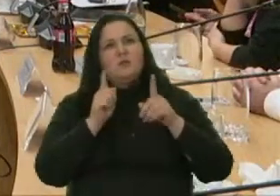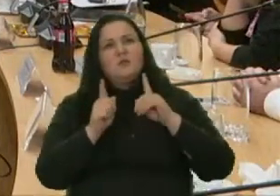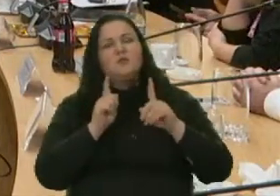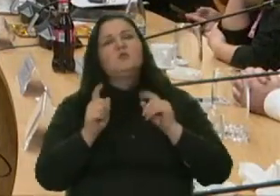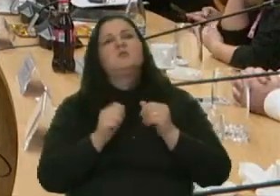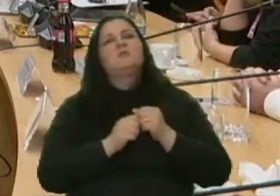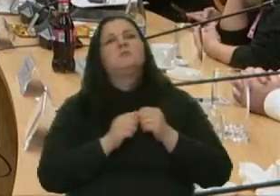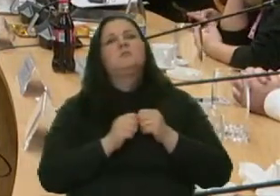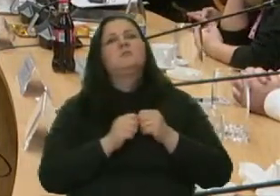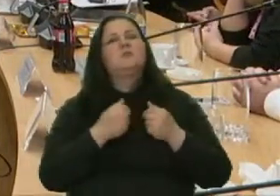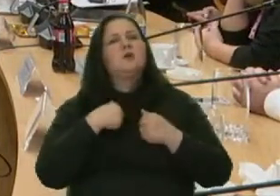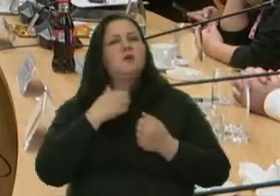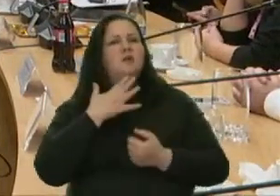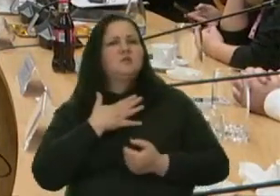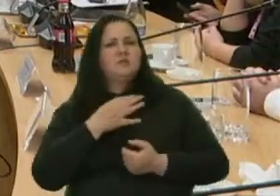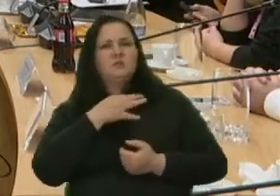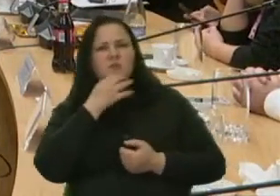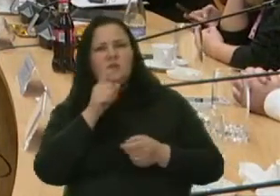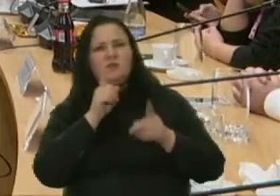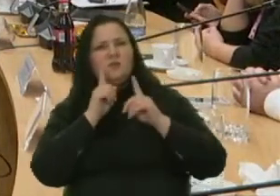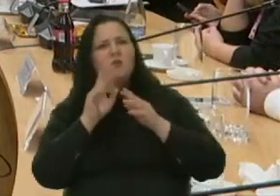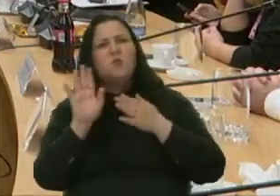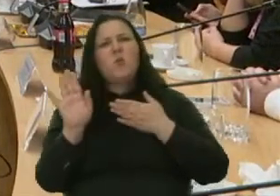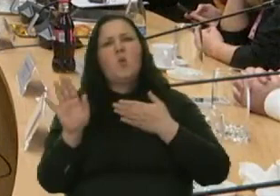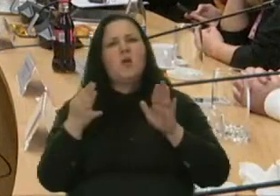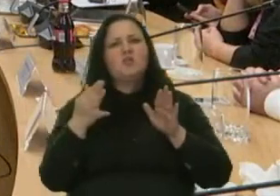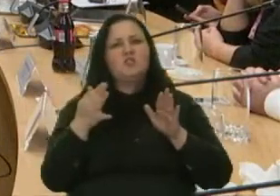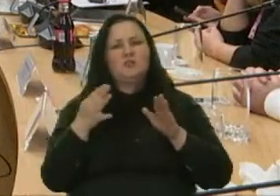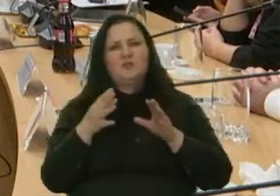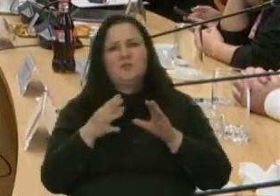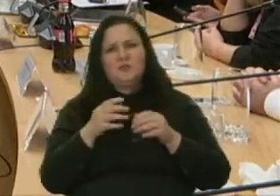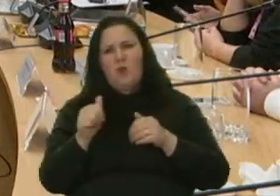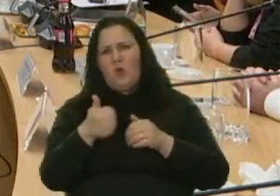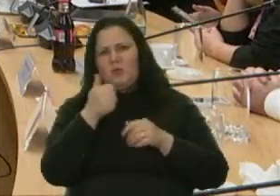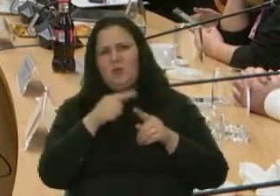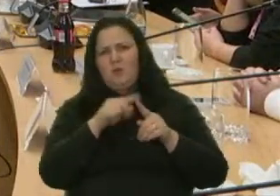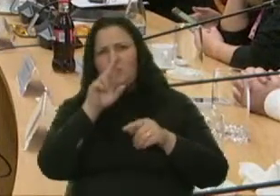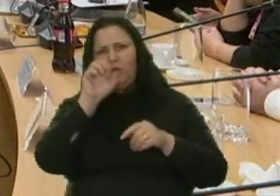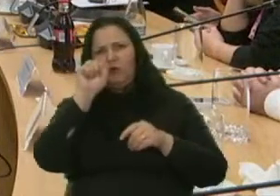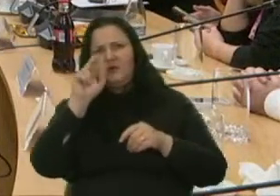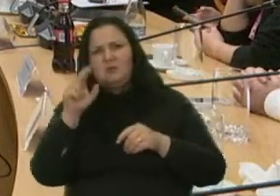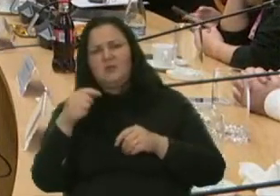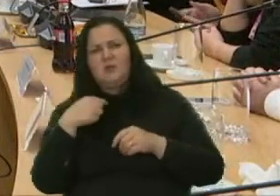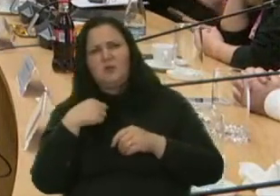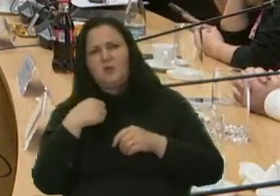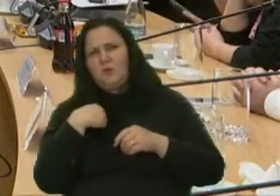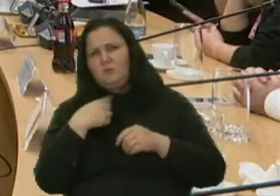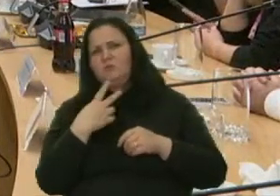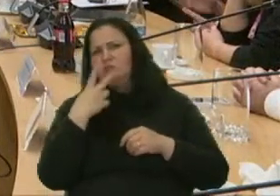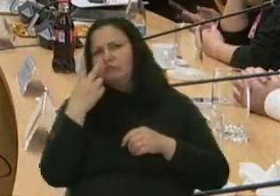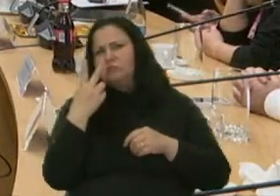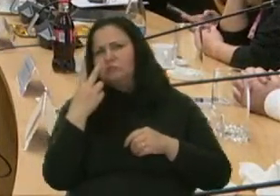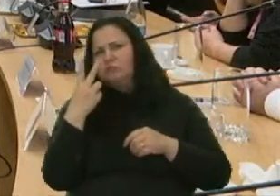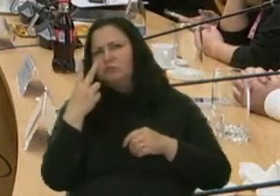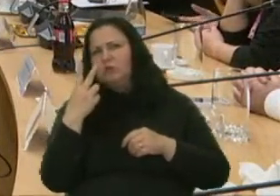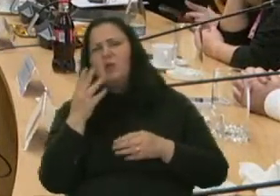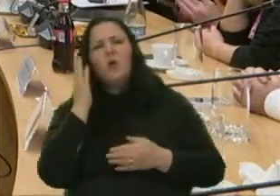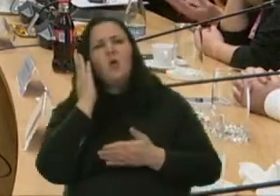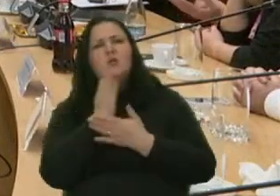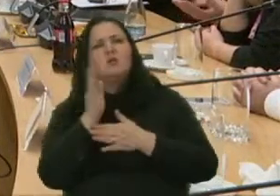discuția aș vrea să spun că discuția asta N a început odată cu usr ul noi reflectăm la Ordonanța asta dinainte de